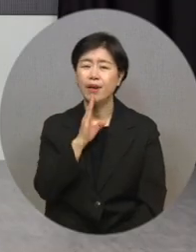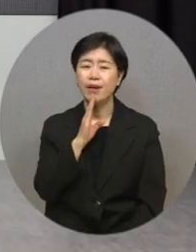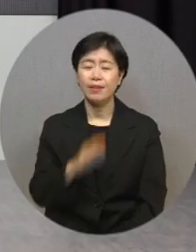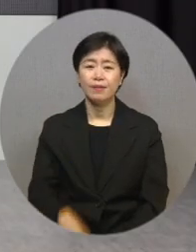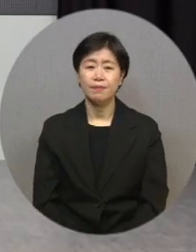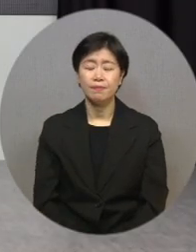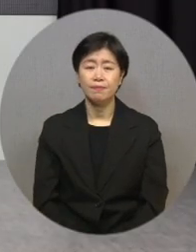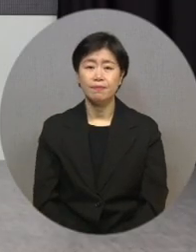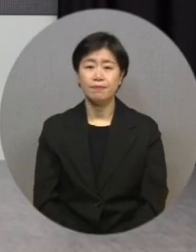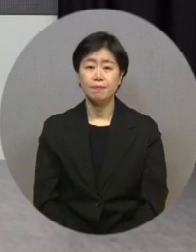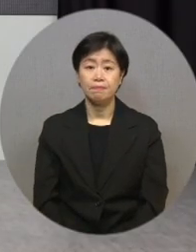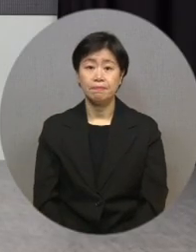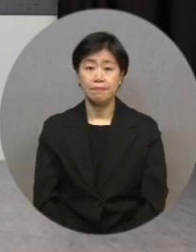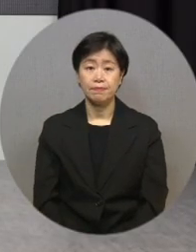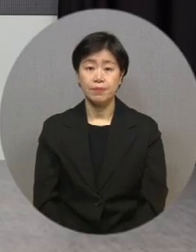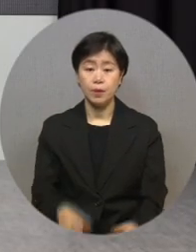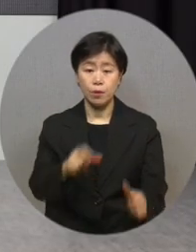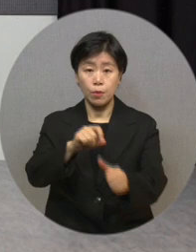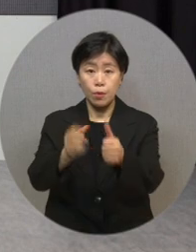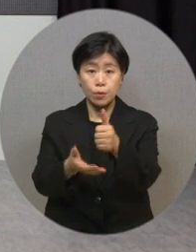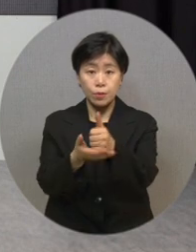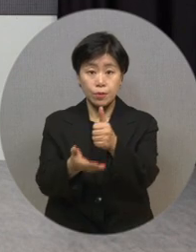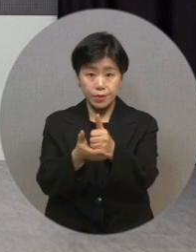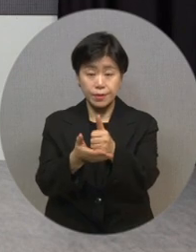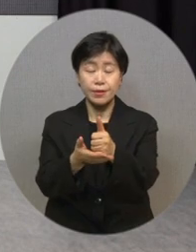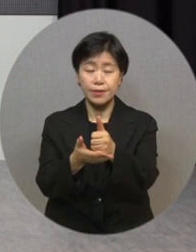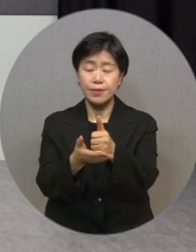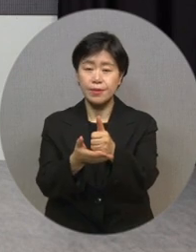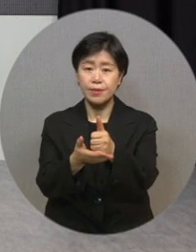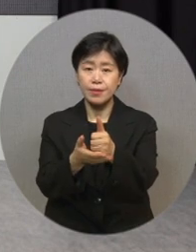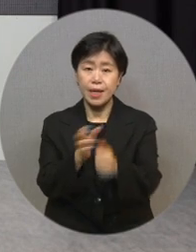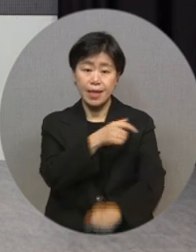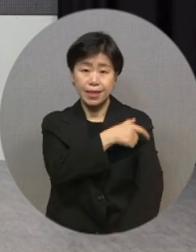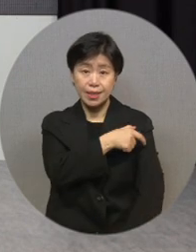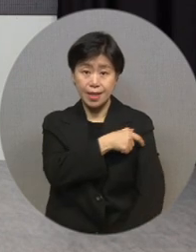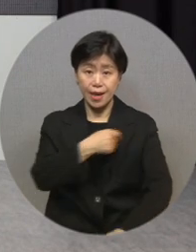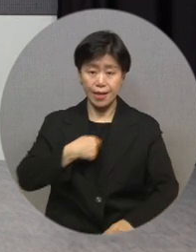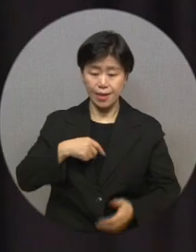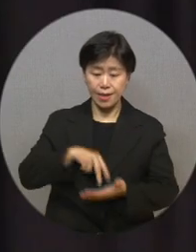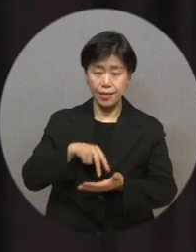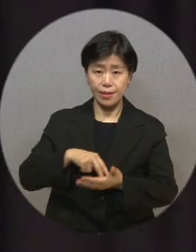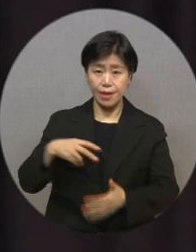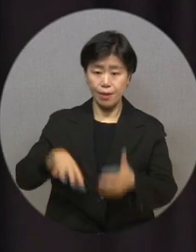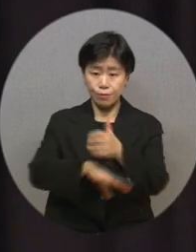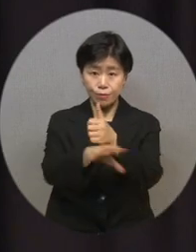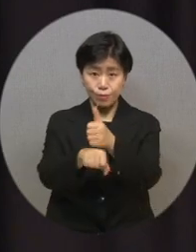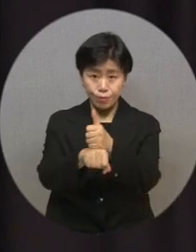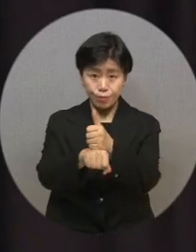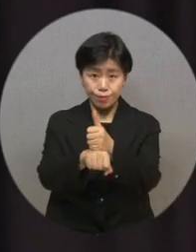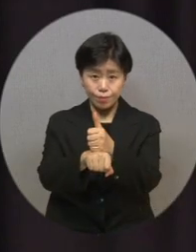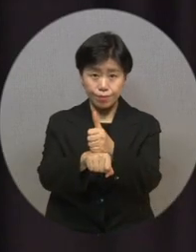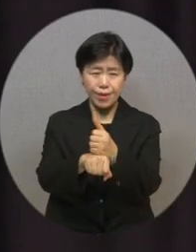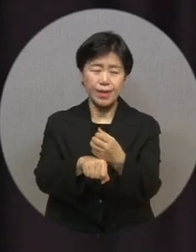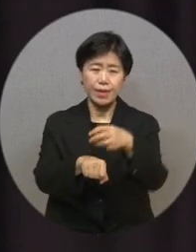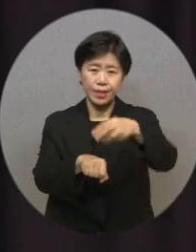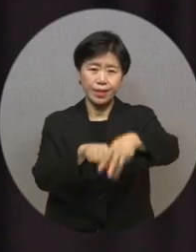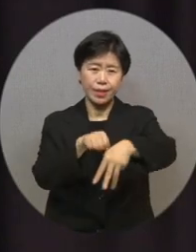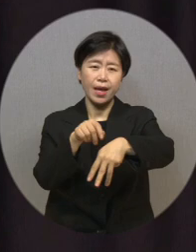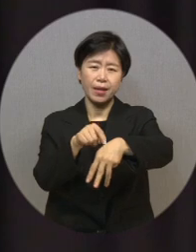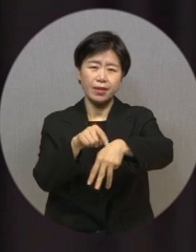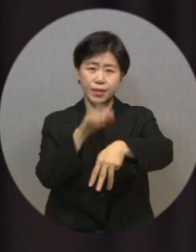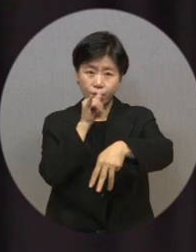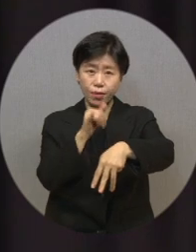어 고용촉진 이사가 총괄하는 파트가 세익 파트라고 말씀을 드렸는데 하나는 이제 장애인이고 그다음에 하나는